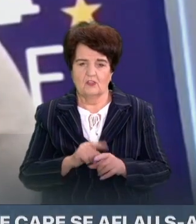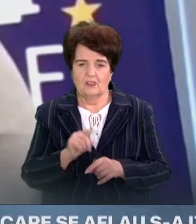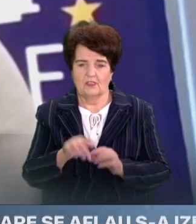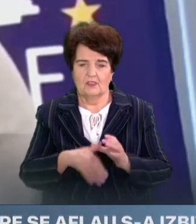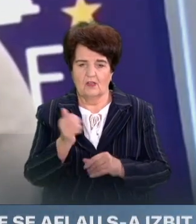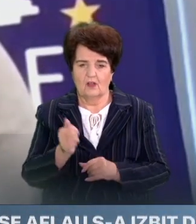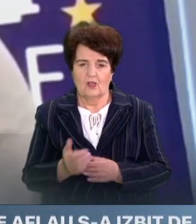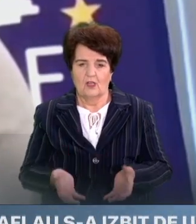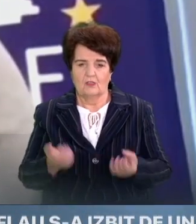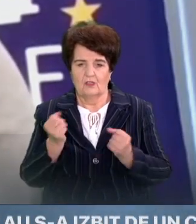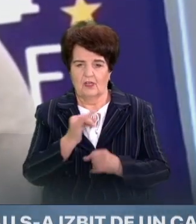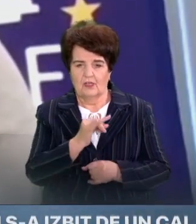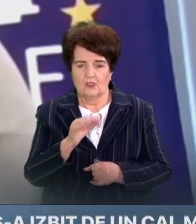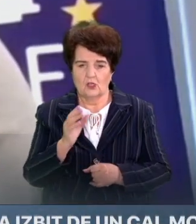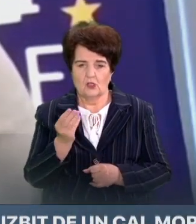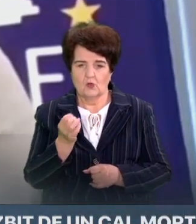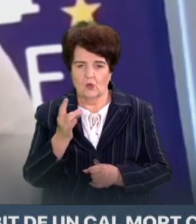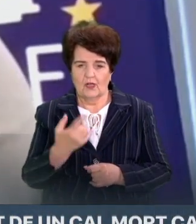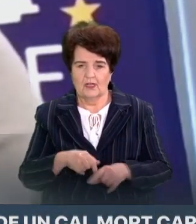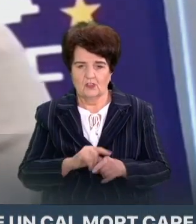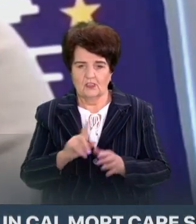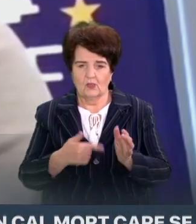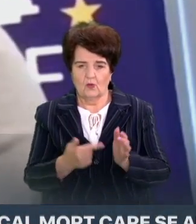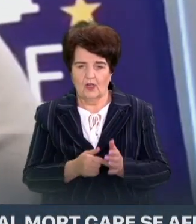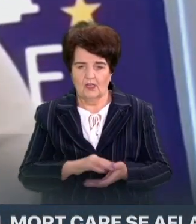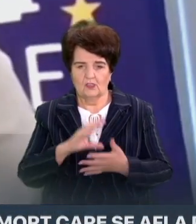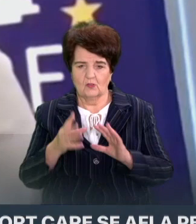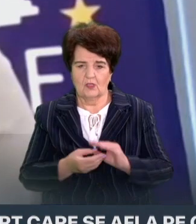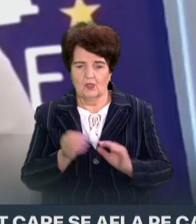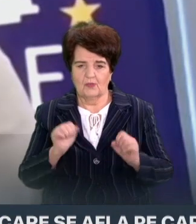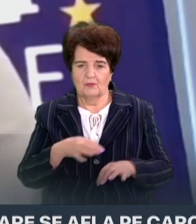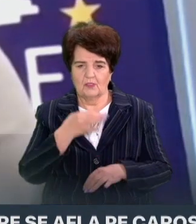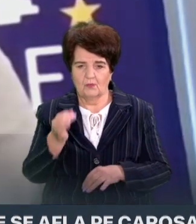electorali susținuți de Ilan Șor în aceste orașe. Per total, putem spune că